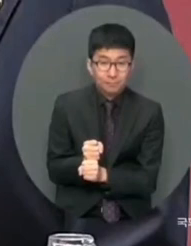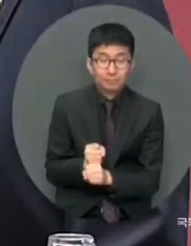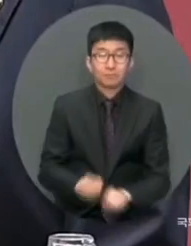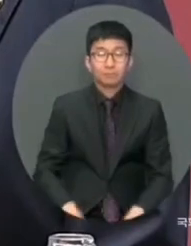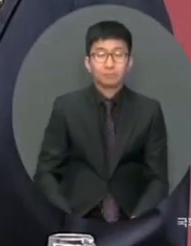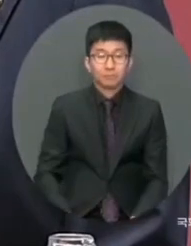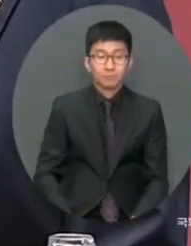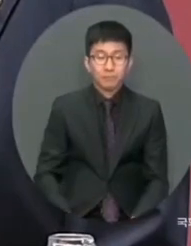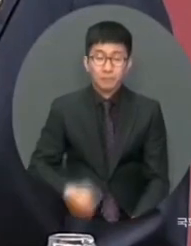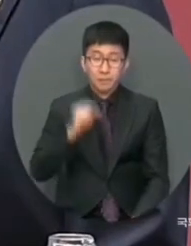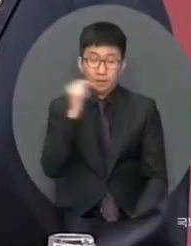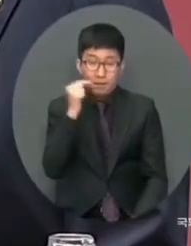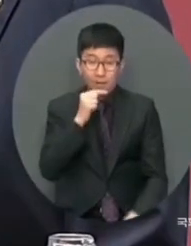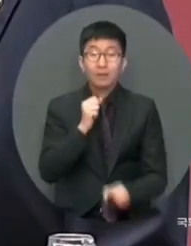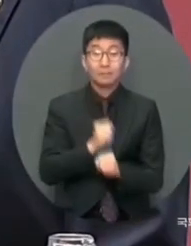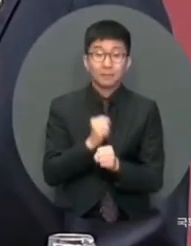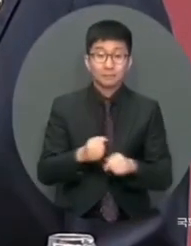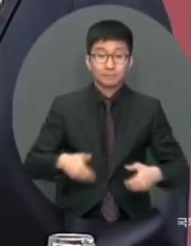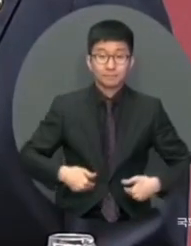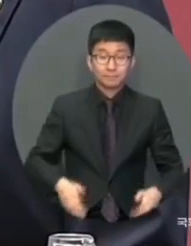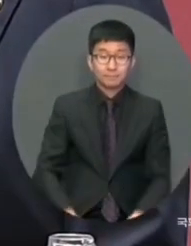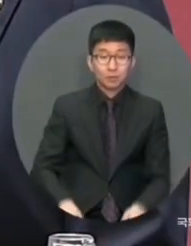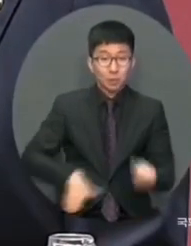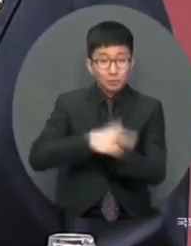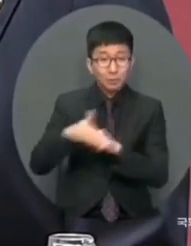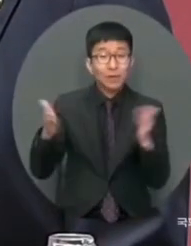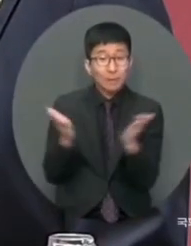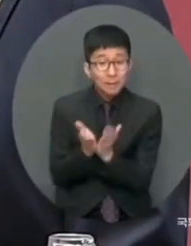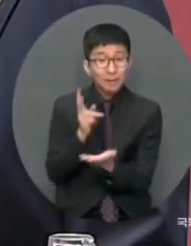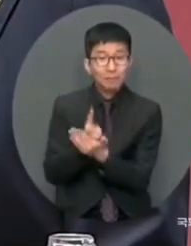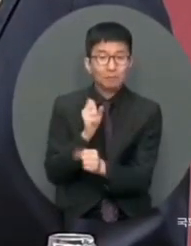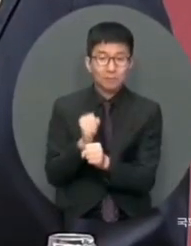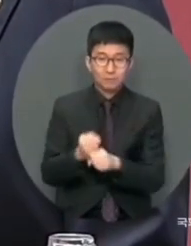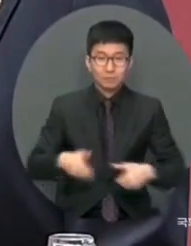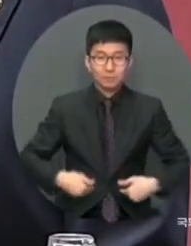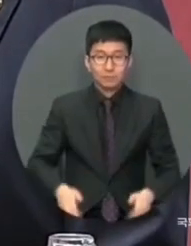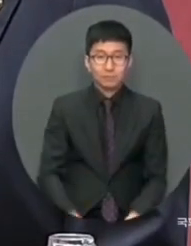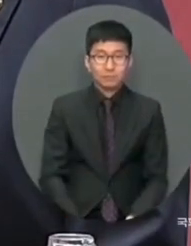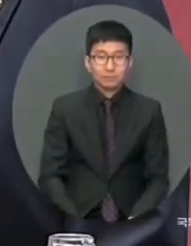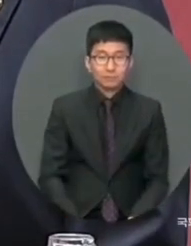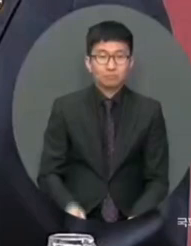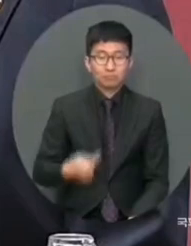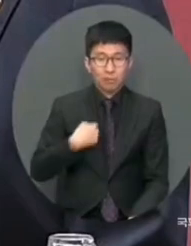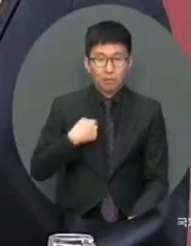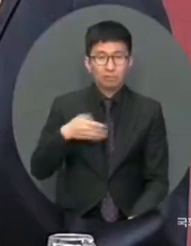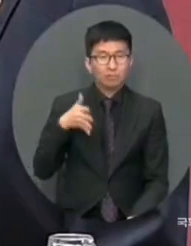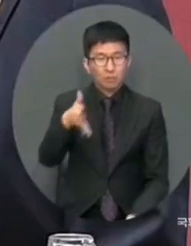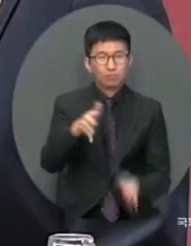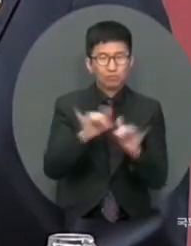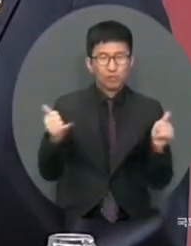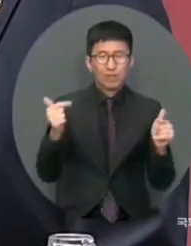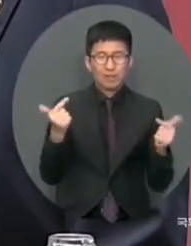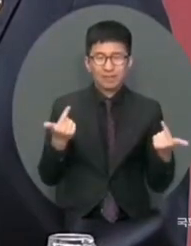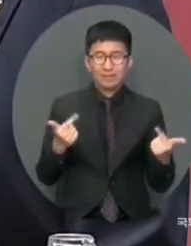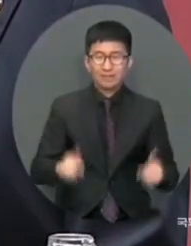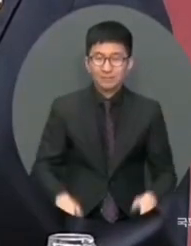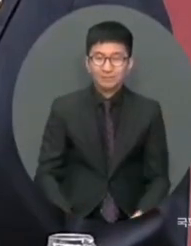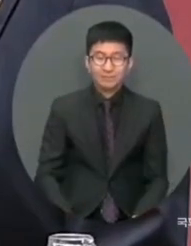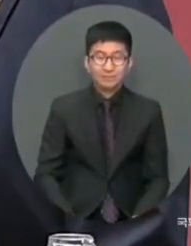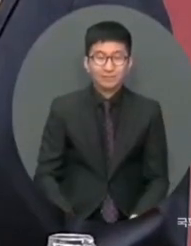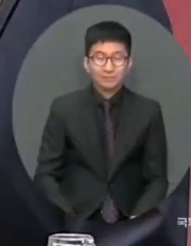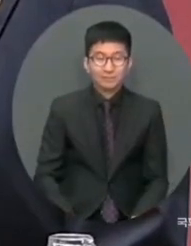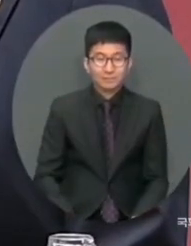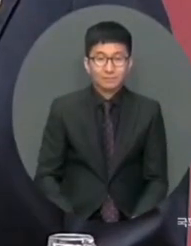현대화하고 더 업그레이드하고 해야 되지 않을까 싶습니다. 제가 이 부분에 막 크게 전문가라고 말씀을 드리기는